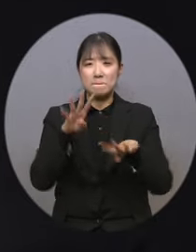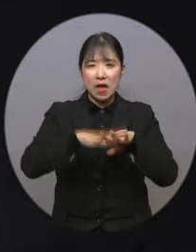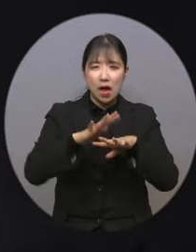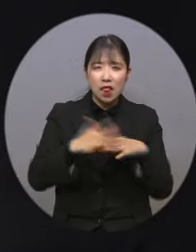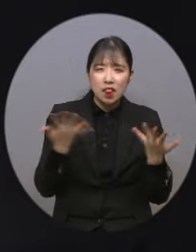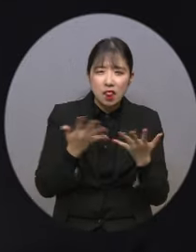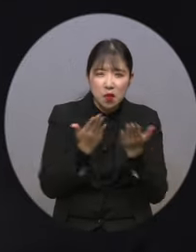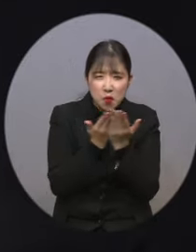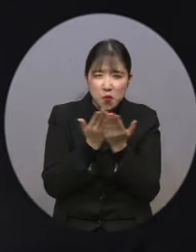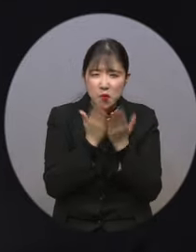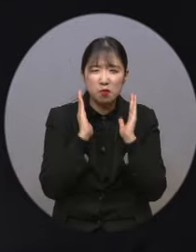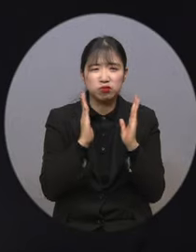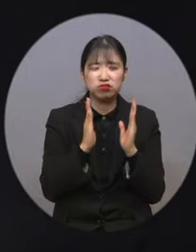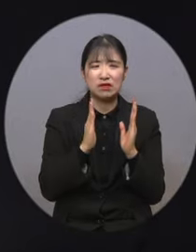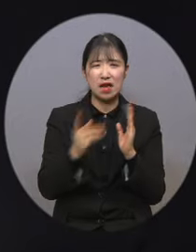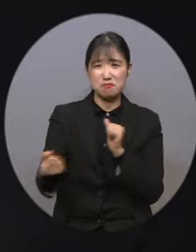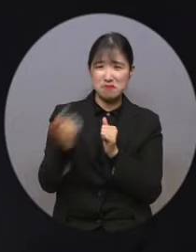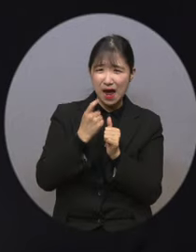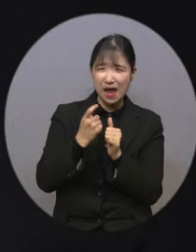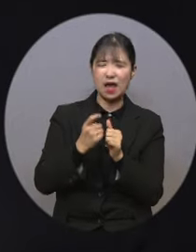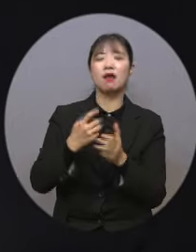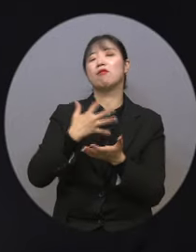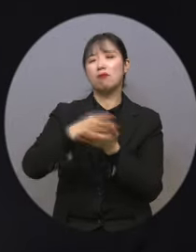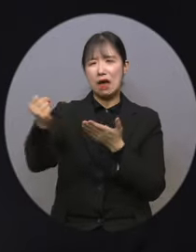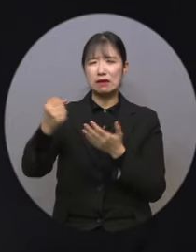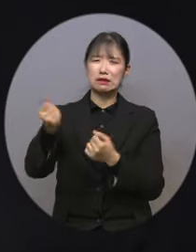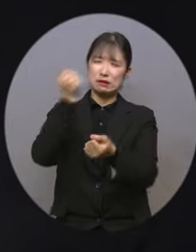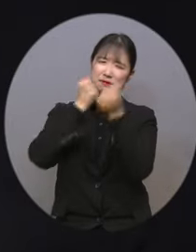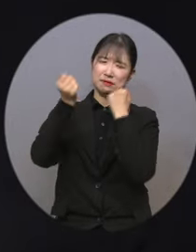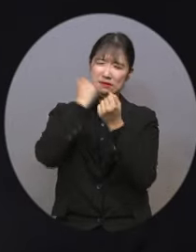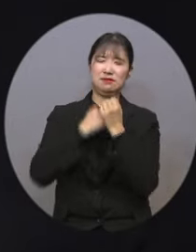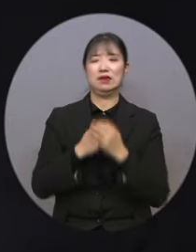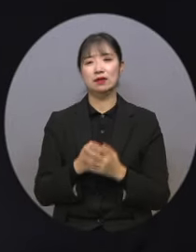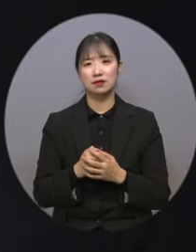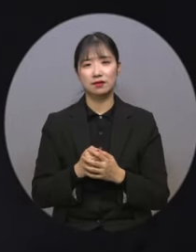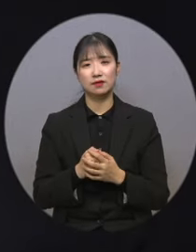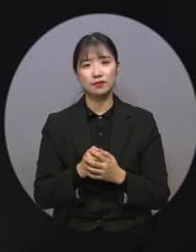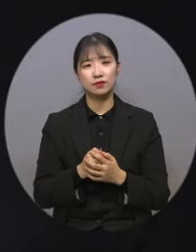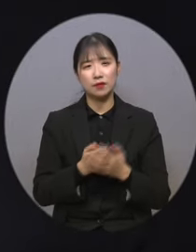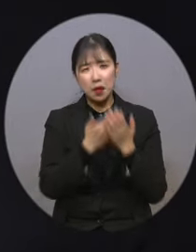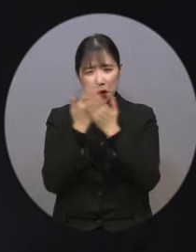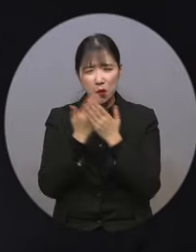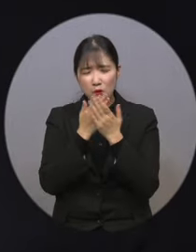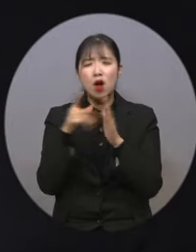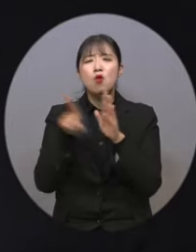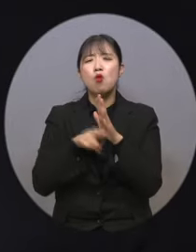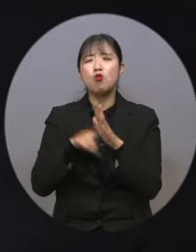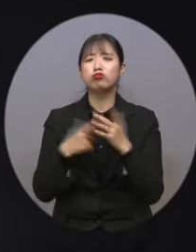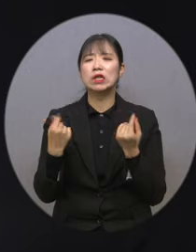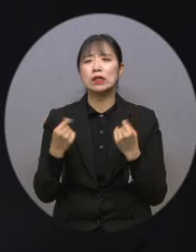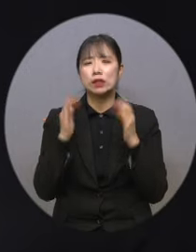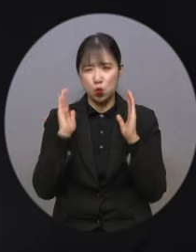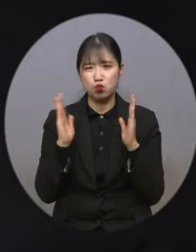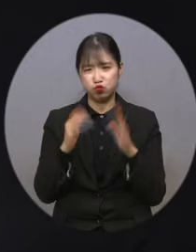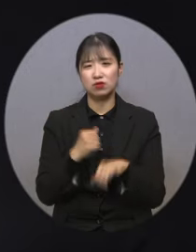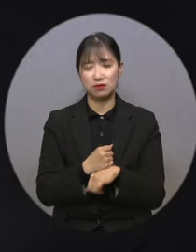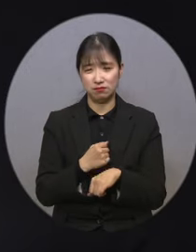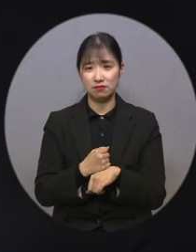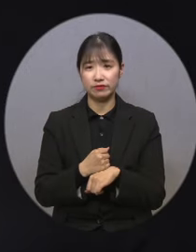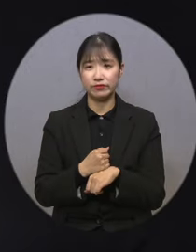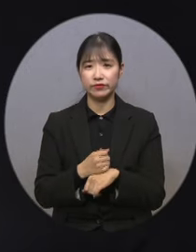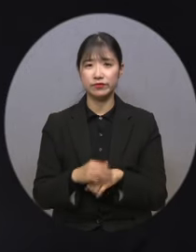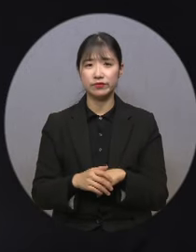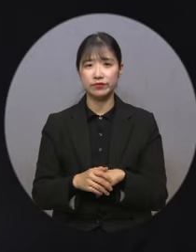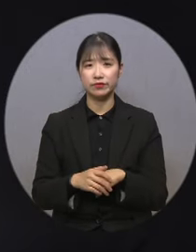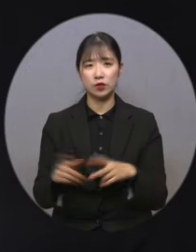그도 딱 들키면 여다 - 1 얻어터지고 9 그러니까 이런 식으로 공부를 도둑질 하듯이 공부를 하면서